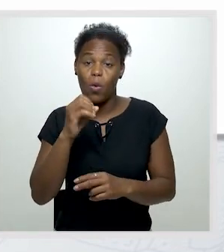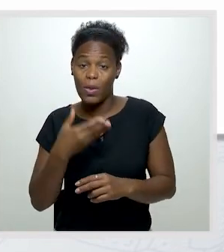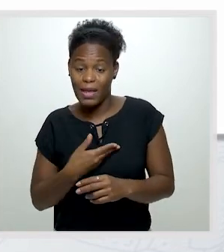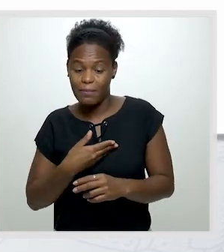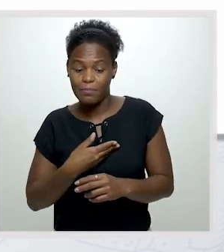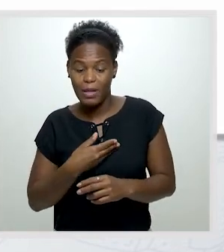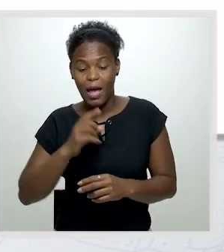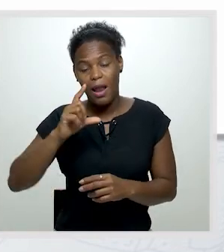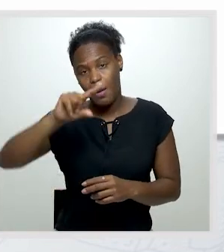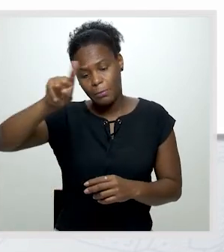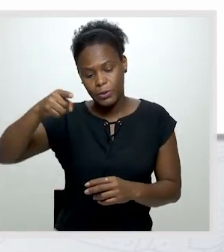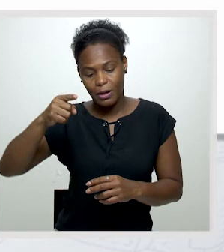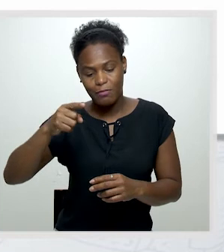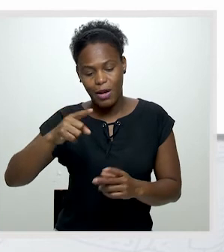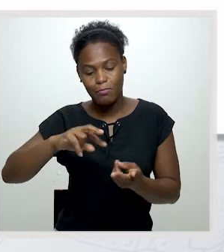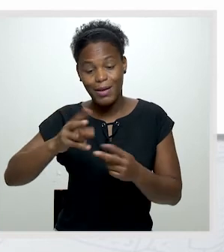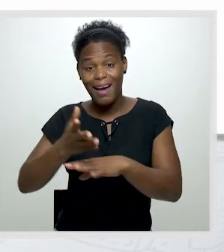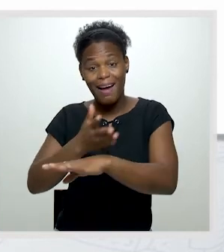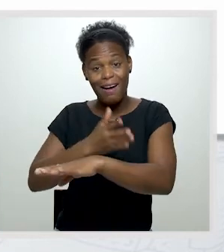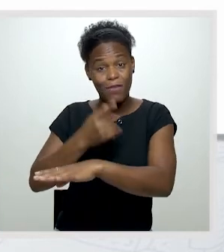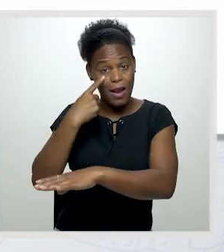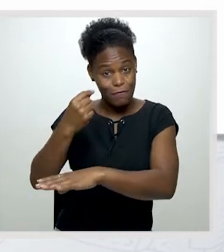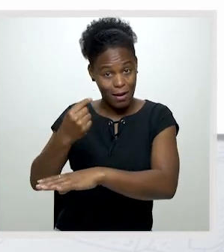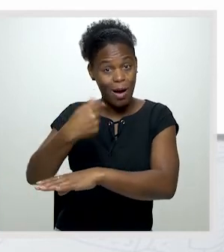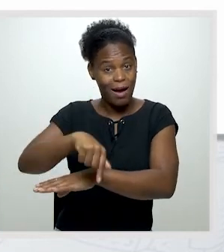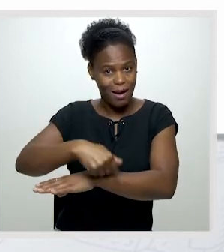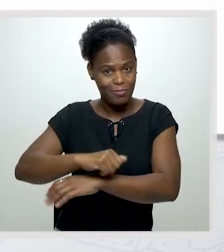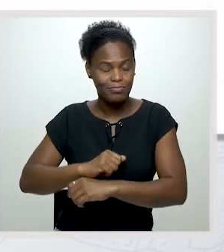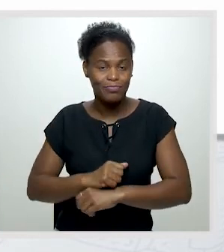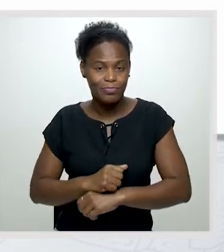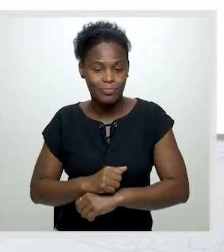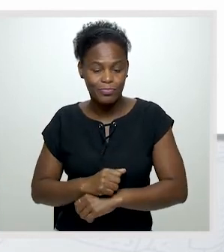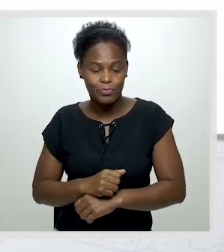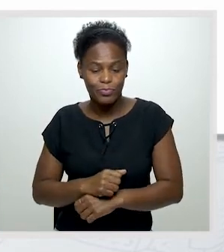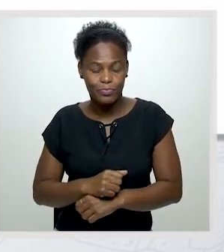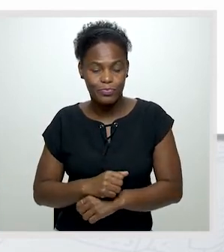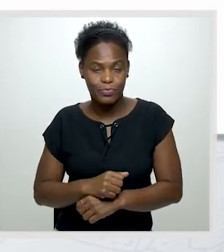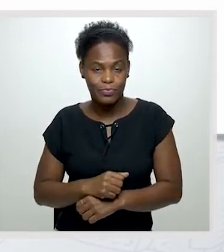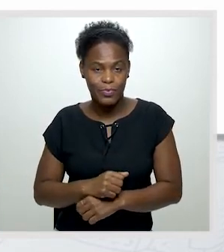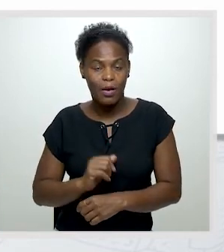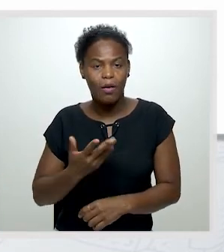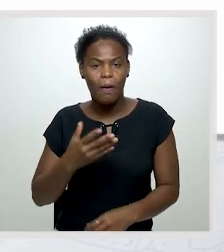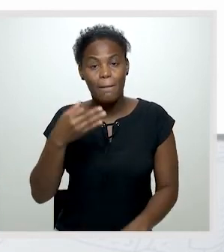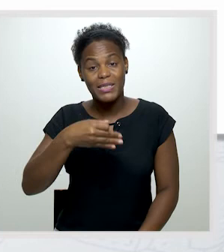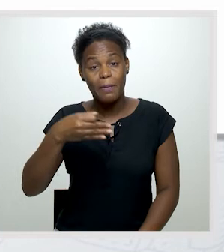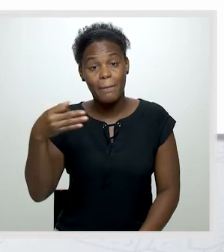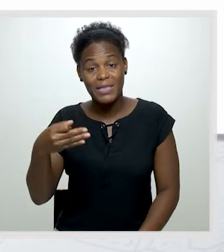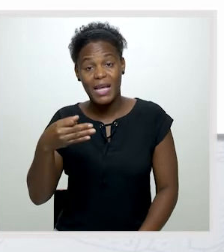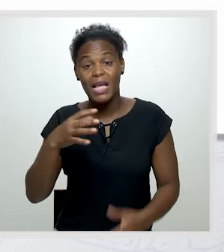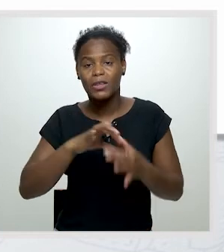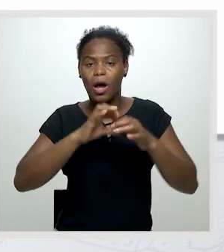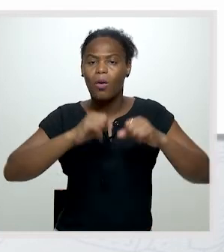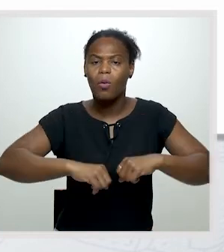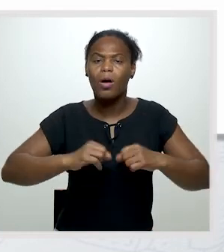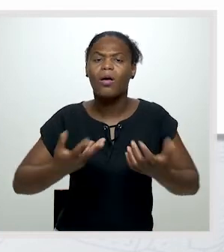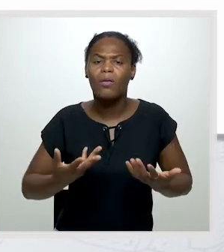Il est placé avant le verbe. C'est bon? On continue? Quand le participe passé